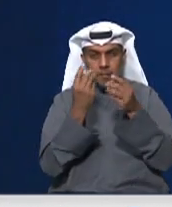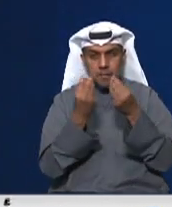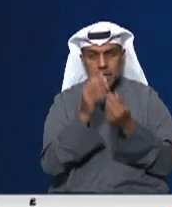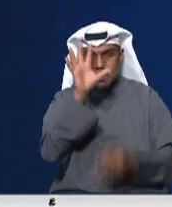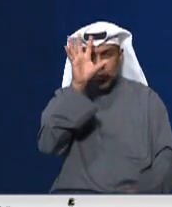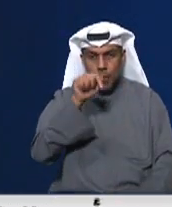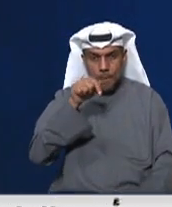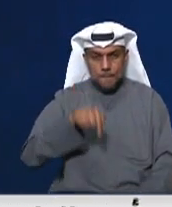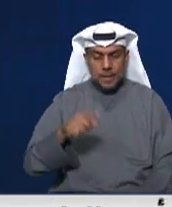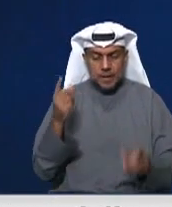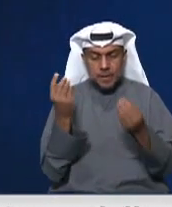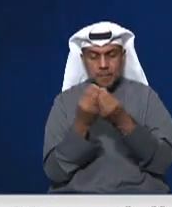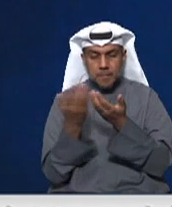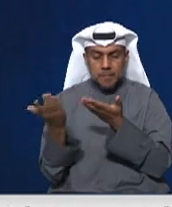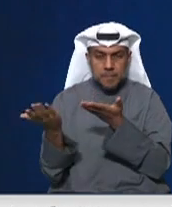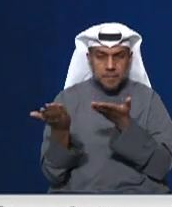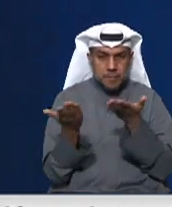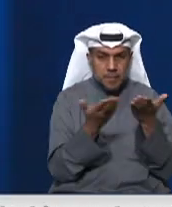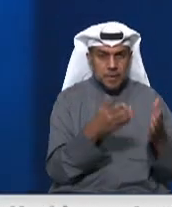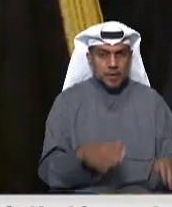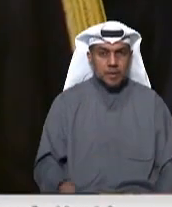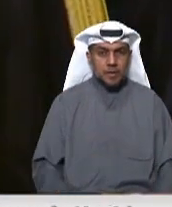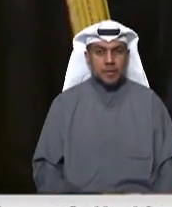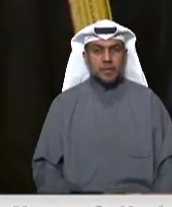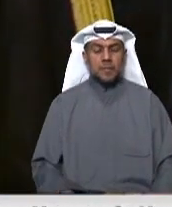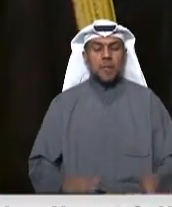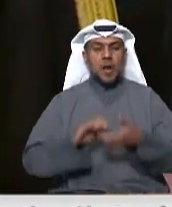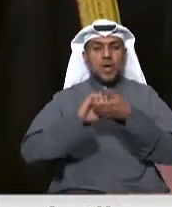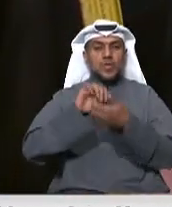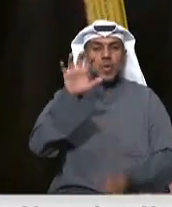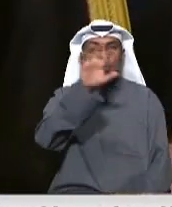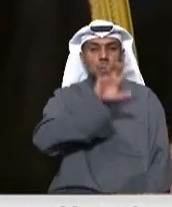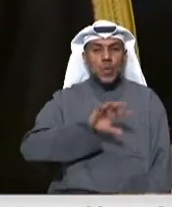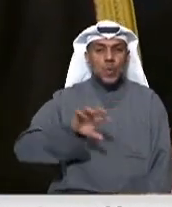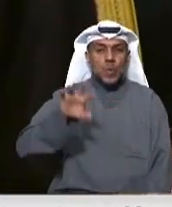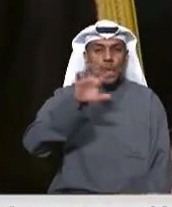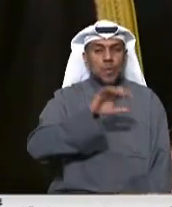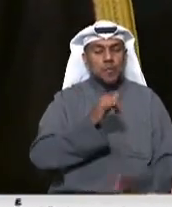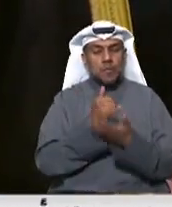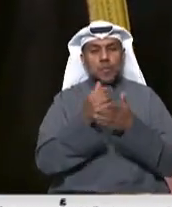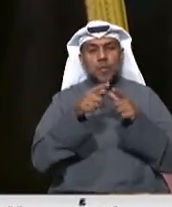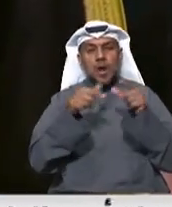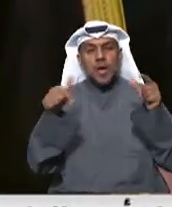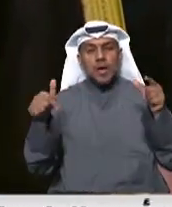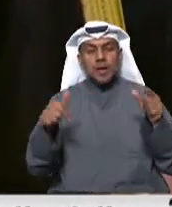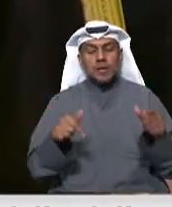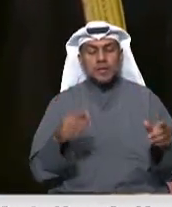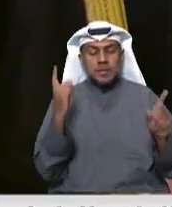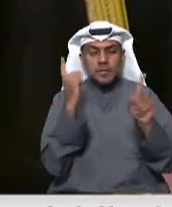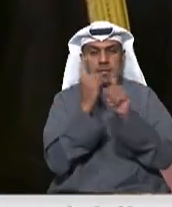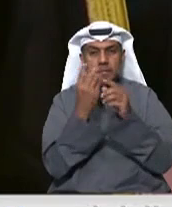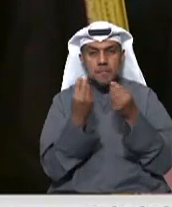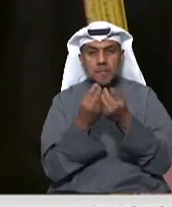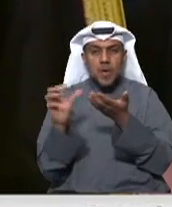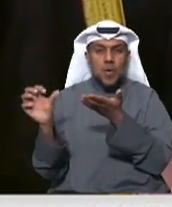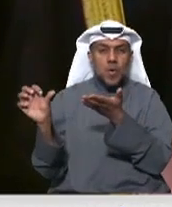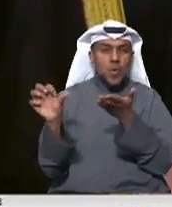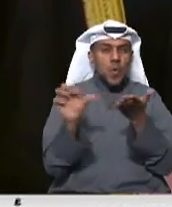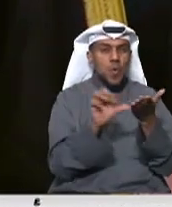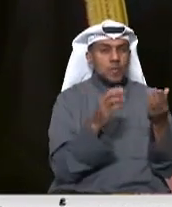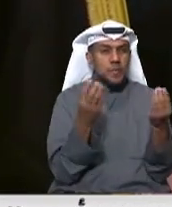اليوم معالي مبعوث الاتحاد الاوروبي الخاص باقليم الخليج لوجي دي مايو والوفد المرافق